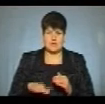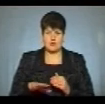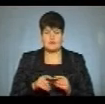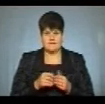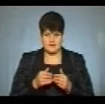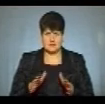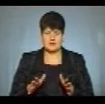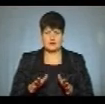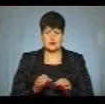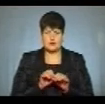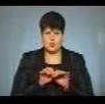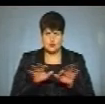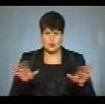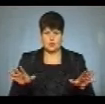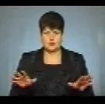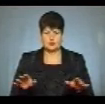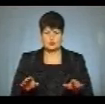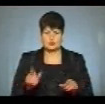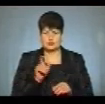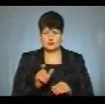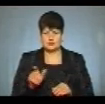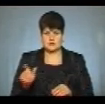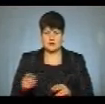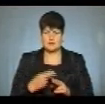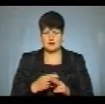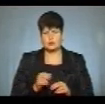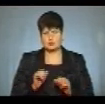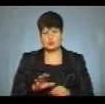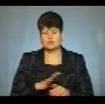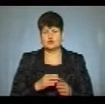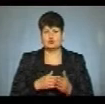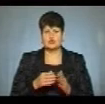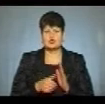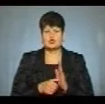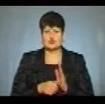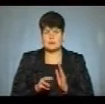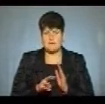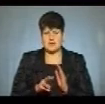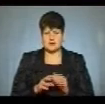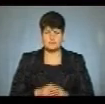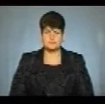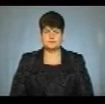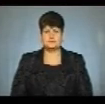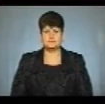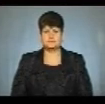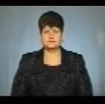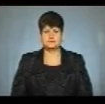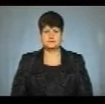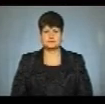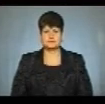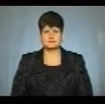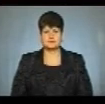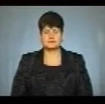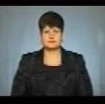радіус розльоту уламків, шматків металу міг би становити до 600 метрів. Марія Котенко, Богдан Буденчук, Марта Журавель. Новини